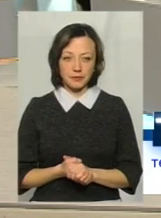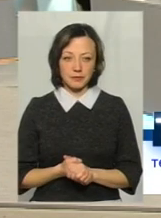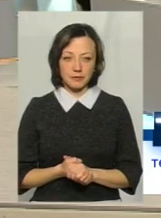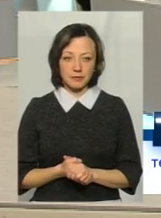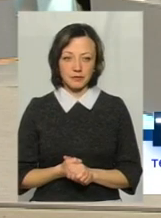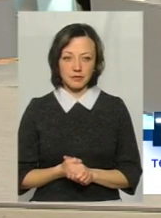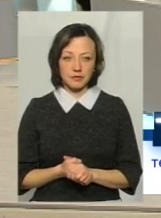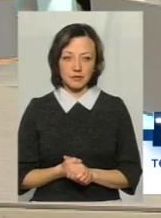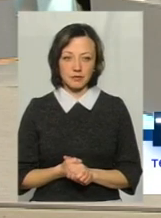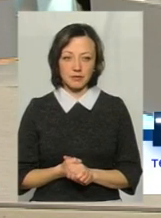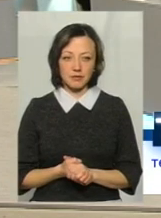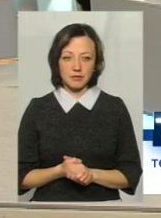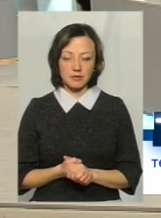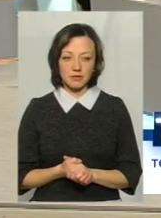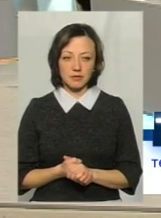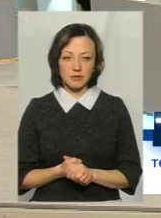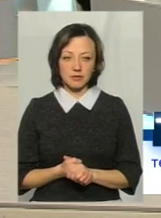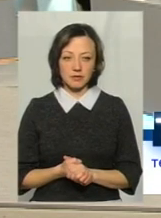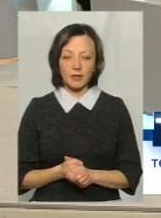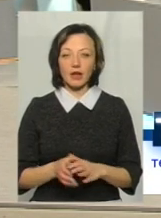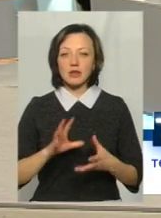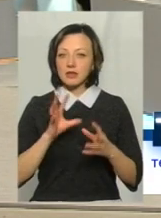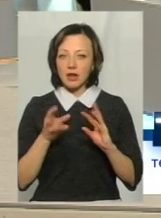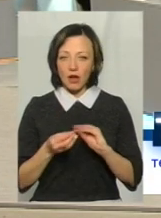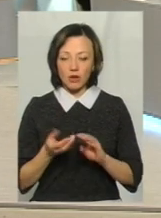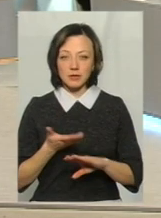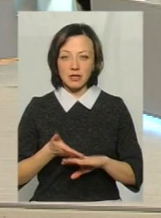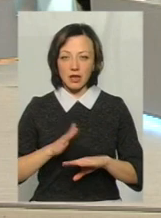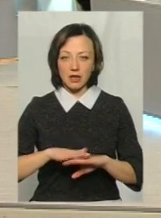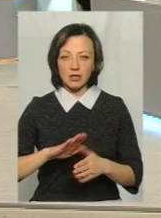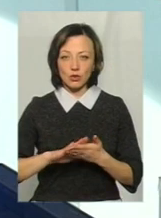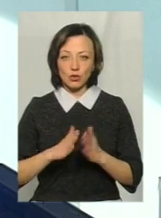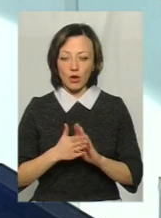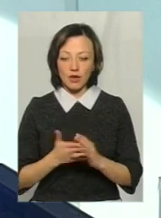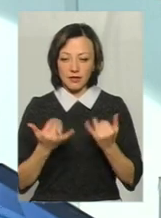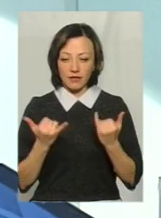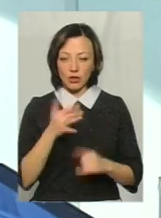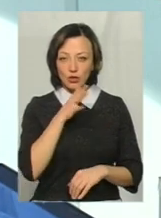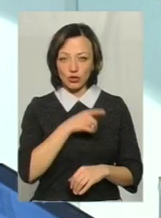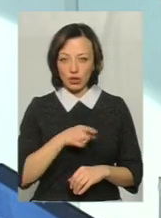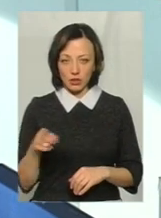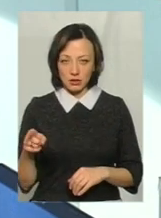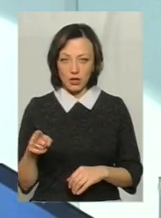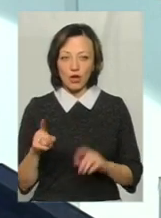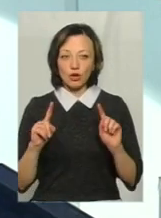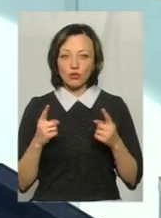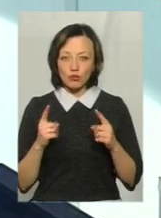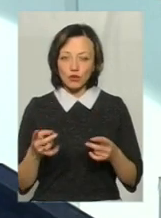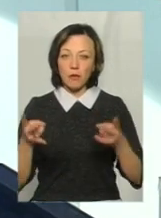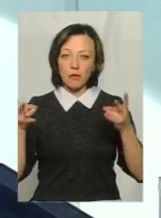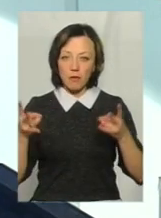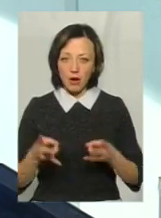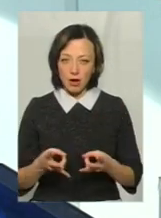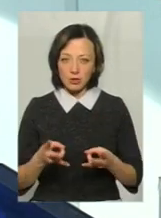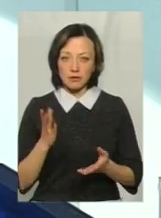раз. Загалом це дійсно складна ситуація в наш час, тому що бажано, звісно,